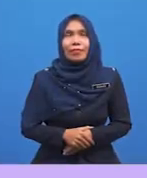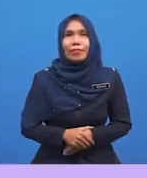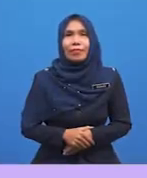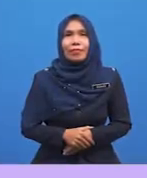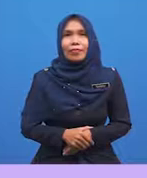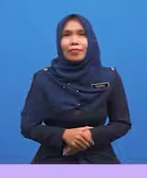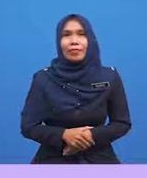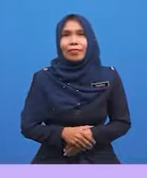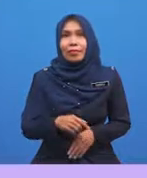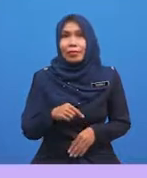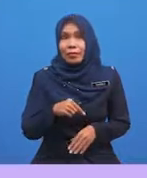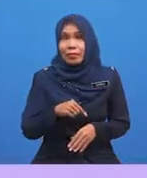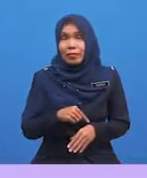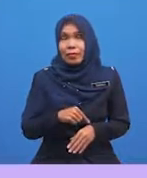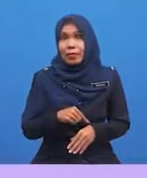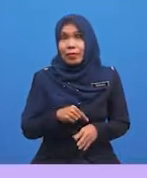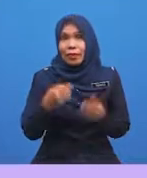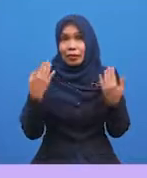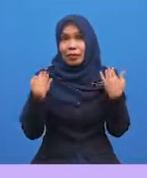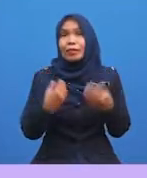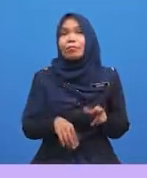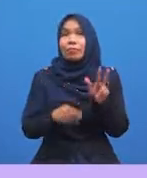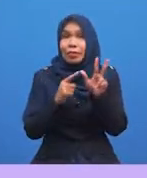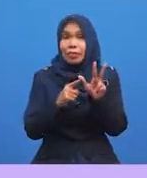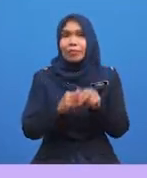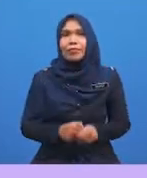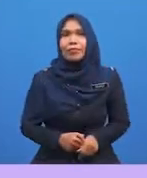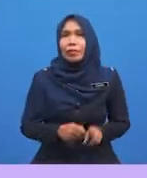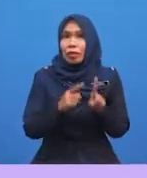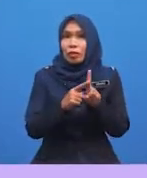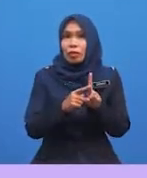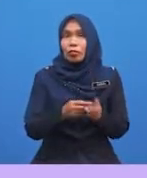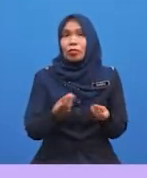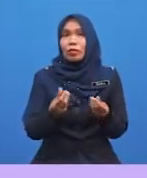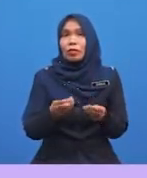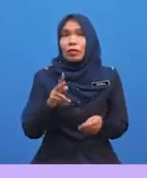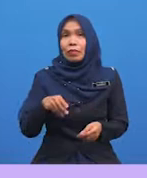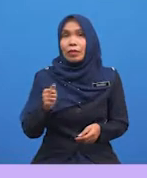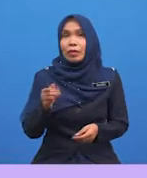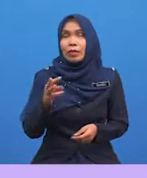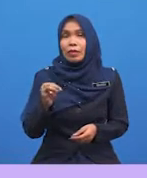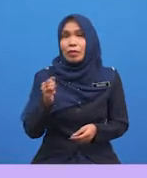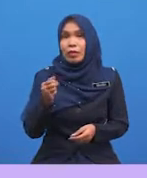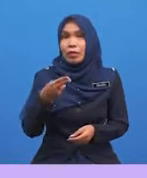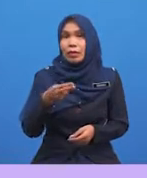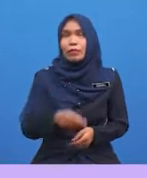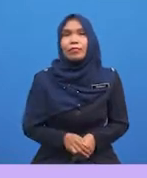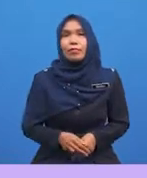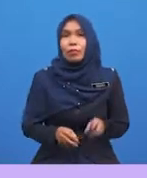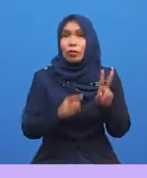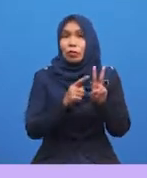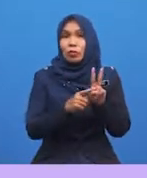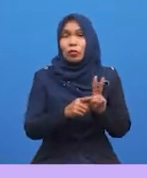dapat dikelaskan kepada 3 iaitu tanah pamah, tanah tinggi, pinggir laut